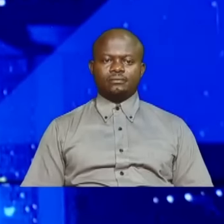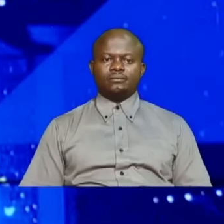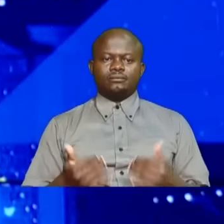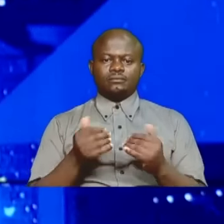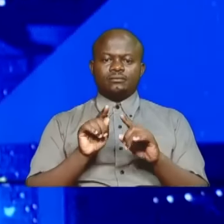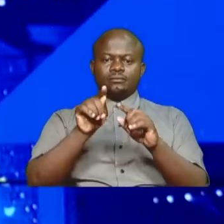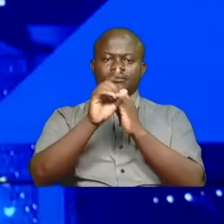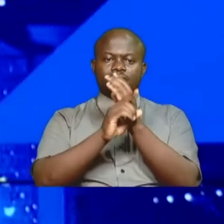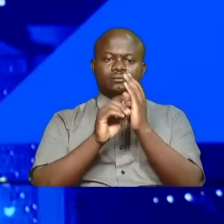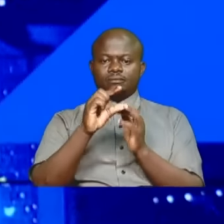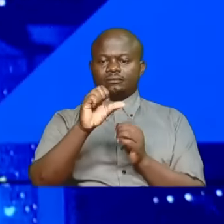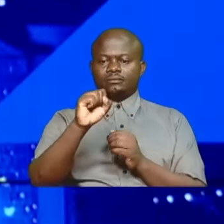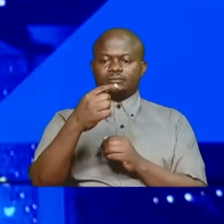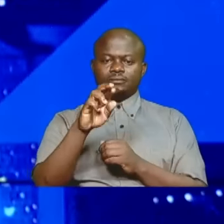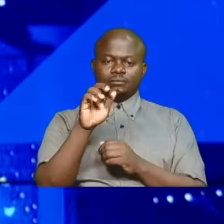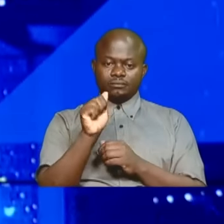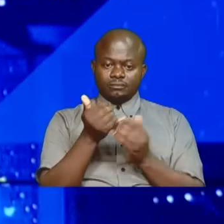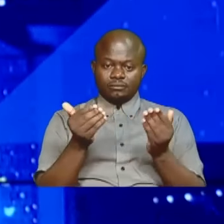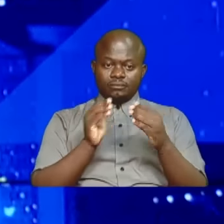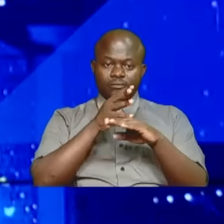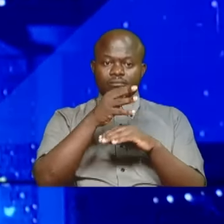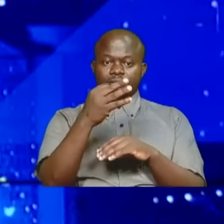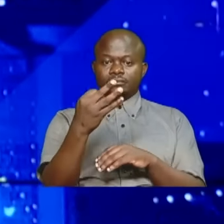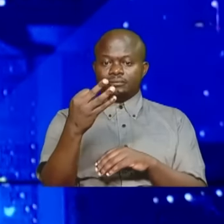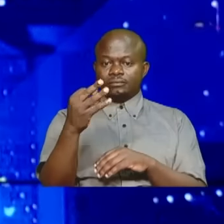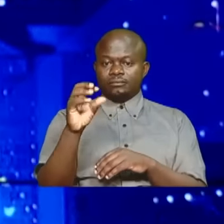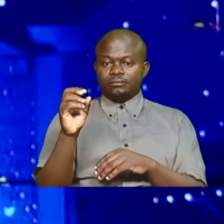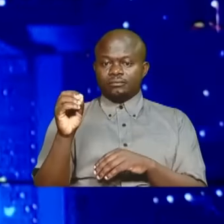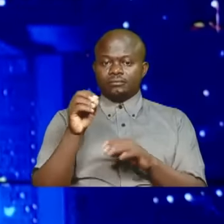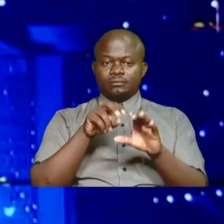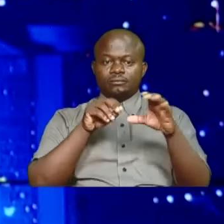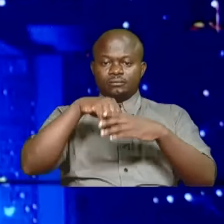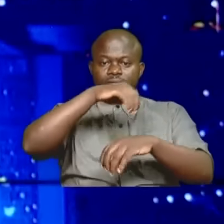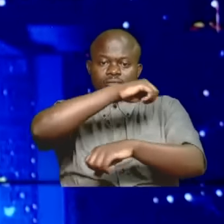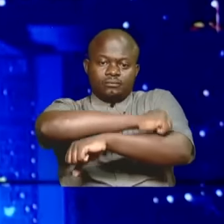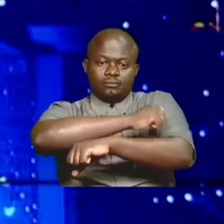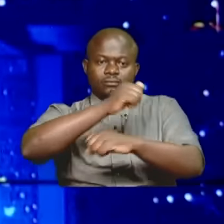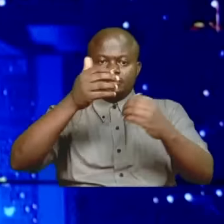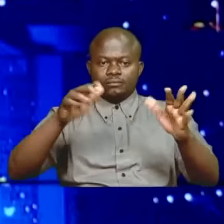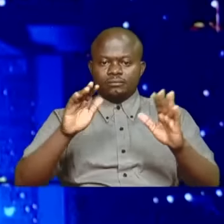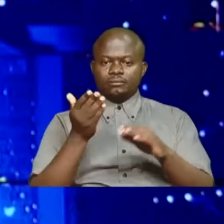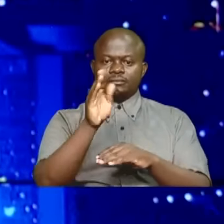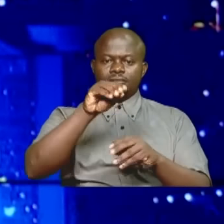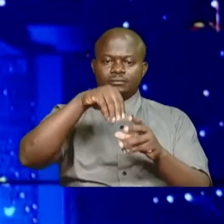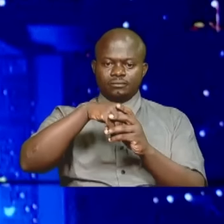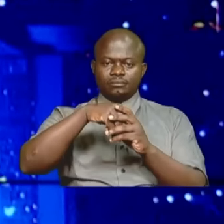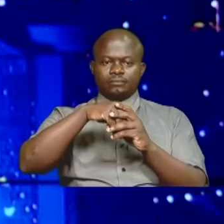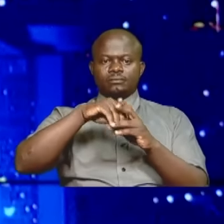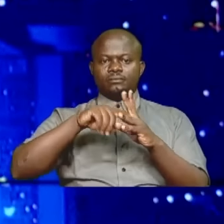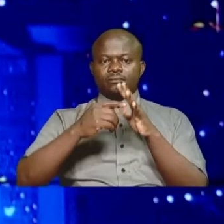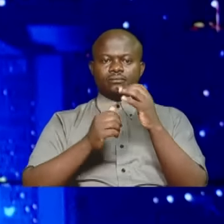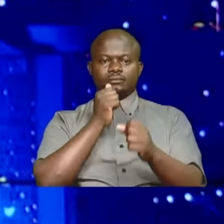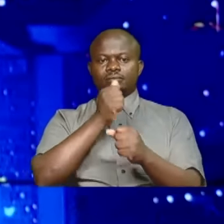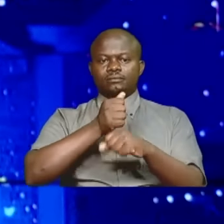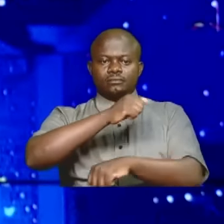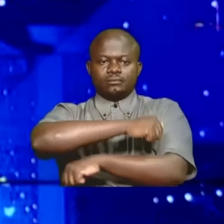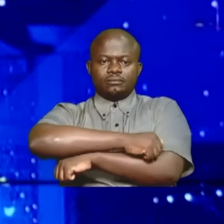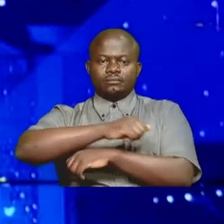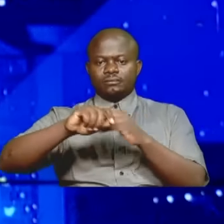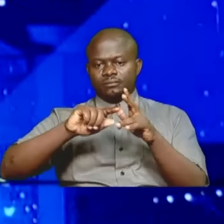Twerekeze mu karere ka Gisagara, abana barenga 300 bari barataye ishuri bamaze kurigarurwamo kuva uyu mwaka w'amashuri